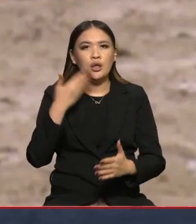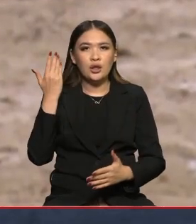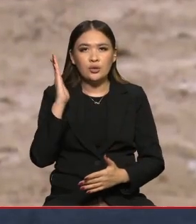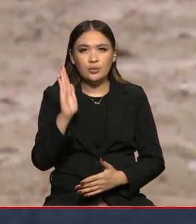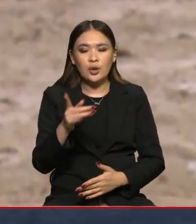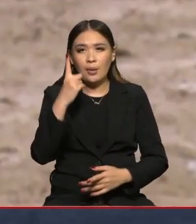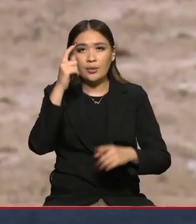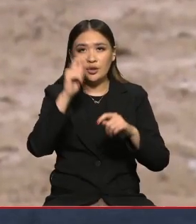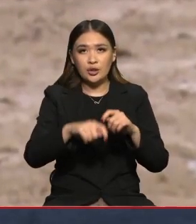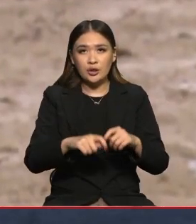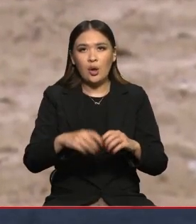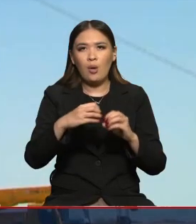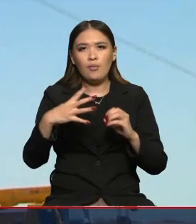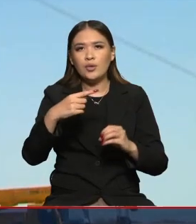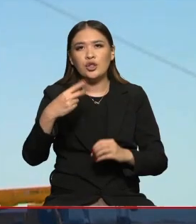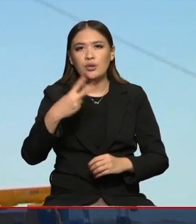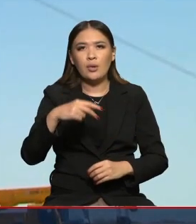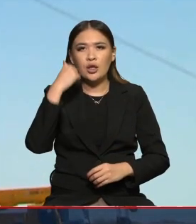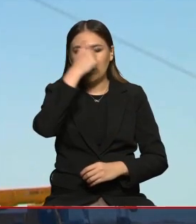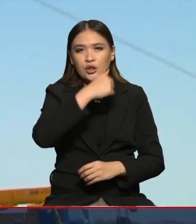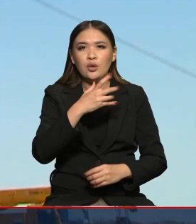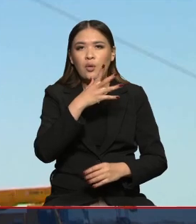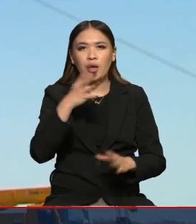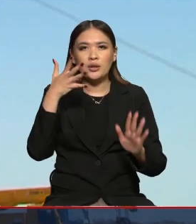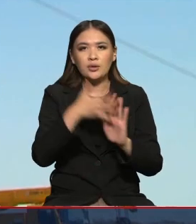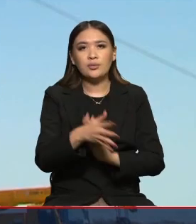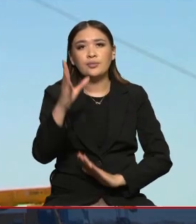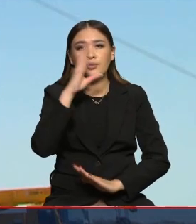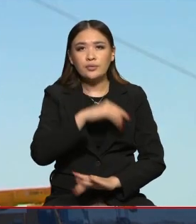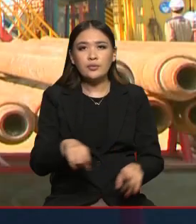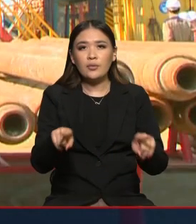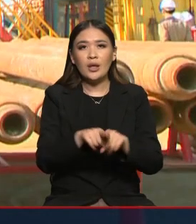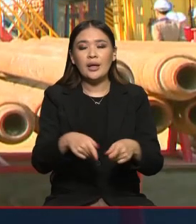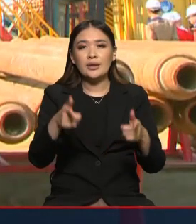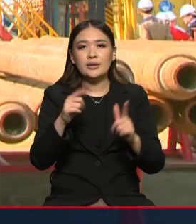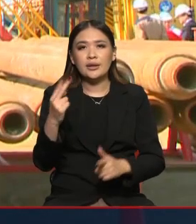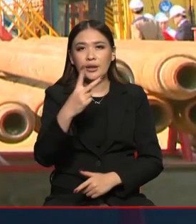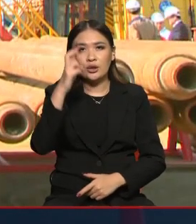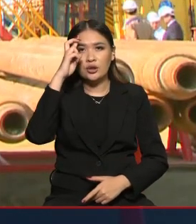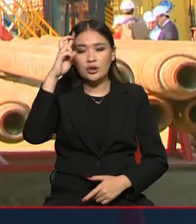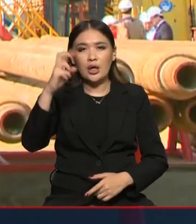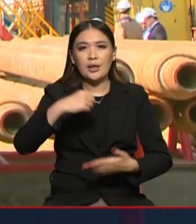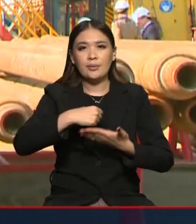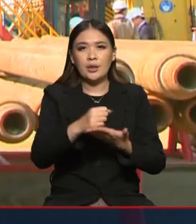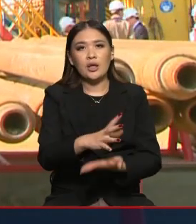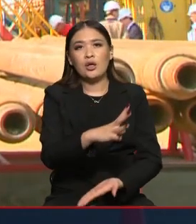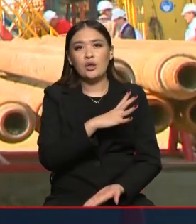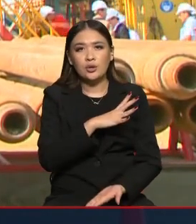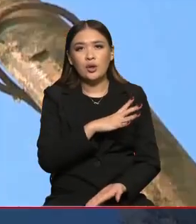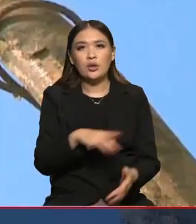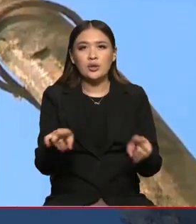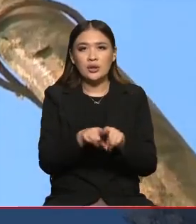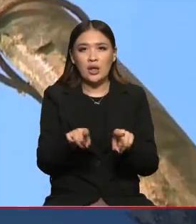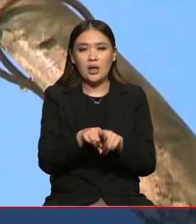орны зерттеп, барлығы 15-20 жыл уақыт кетуі мүмкін. Мұндай келісімді екі ел былтыр бекіткен. Ұлыбританияның